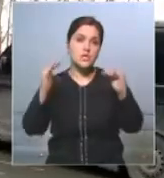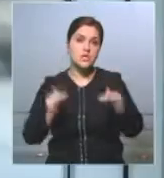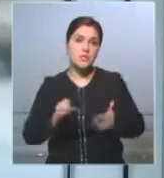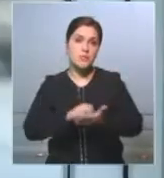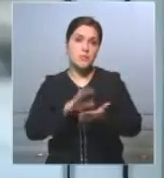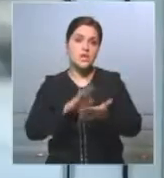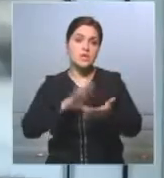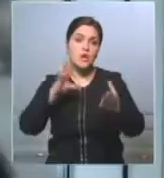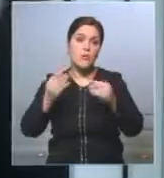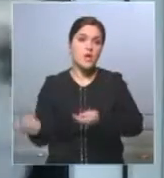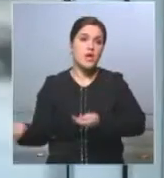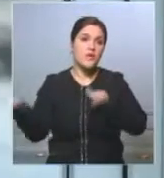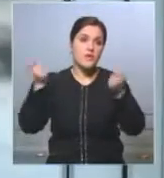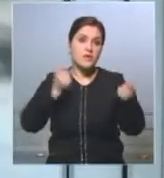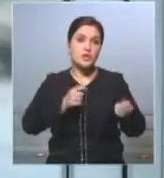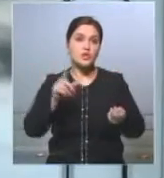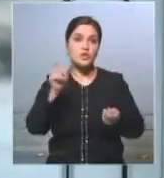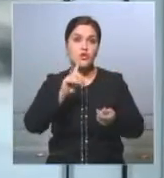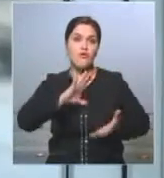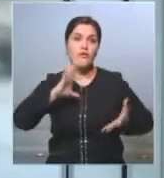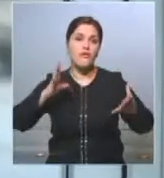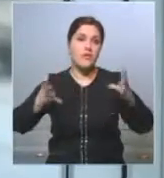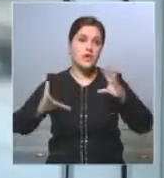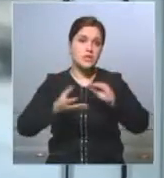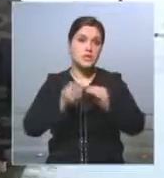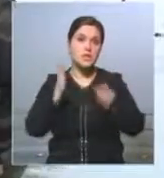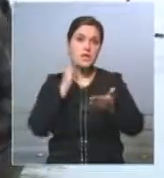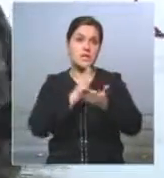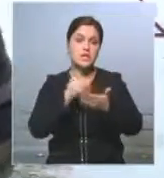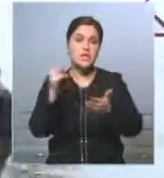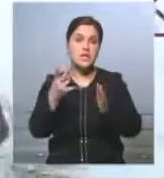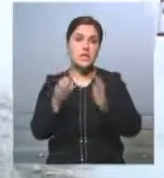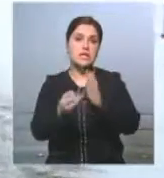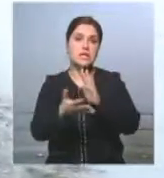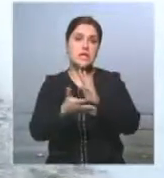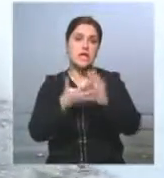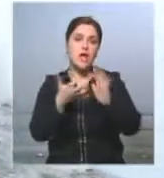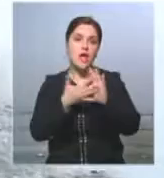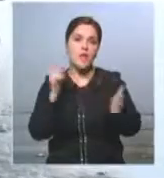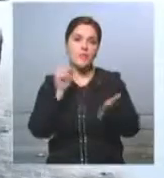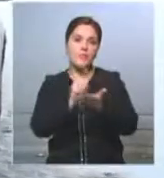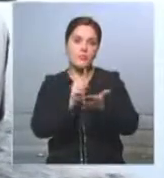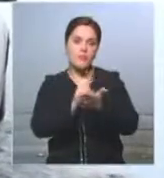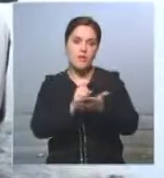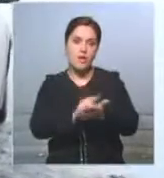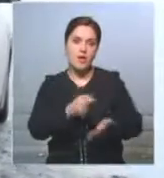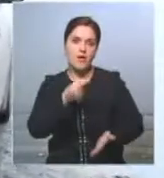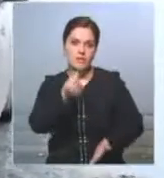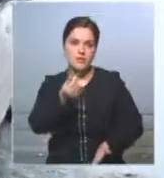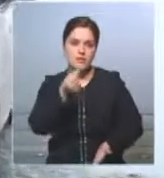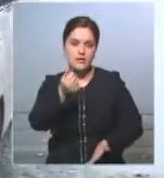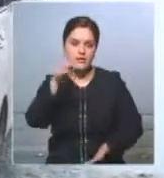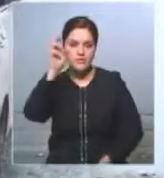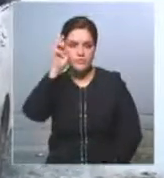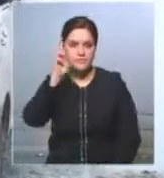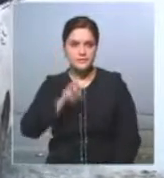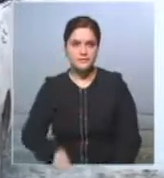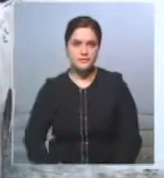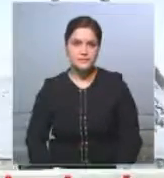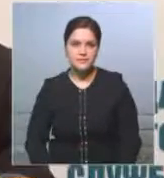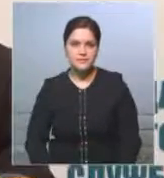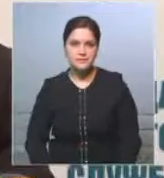этим занижаются и показатели объема ввозимой продукции, что в конечном итоге приводит к недопоступлению отчислений в бюджет.